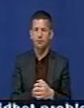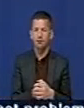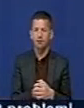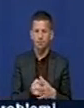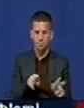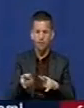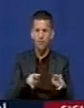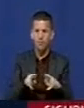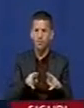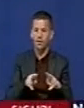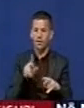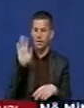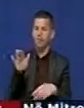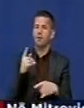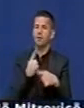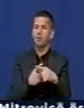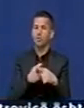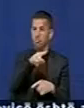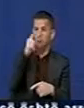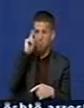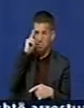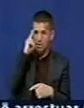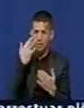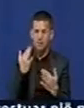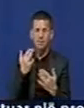do të gjykon gjykata, dhe a keni njohuri se sa